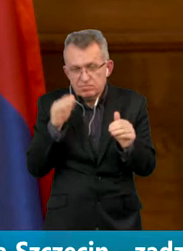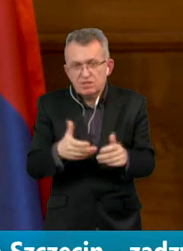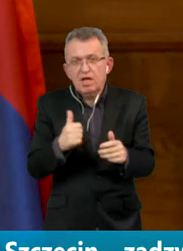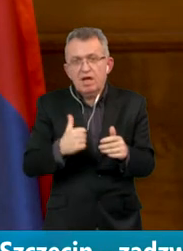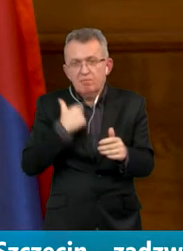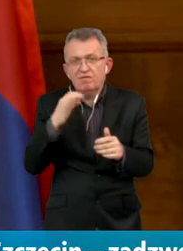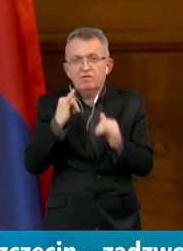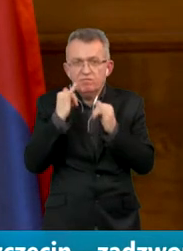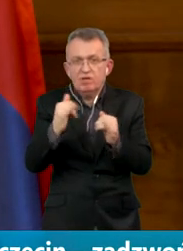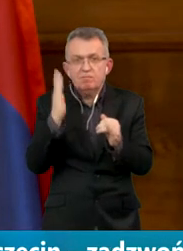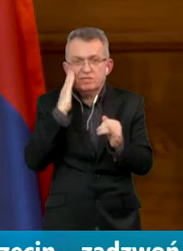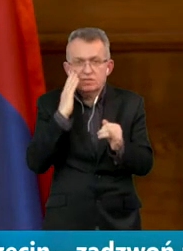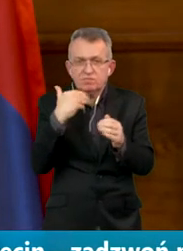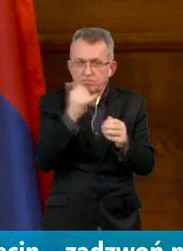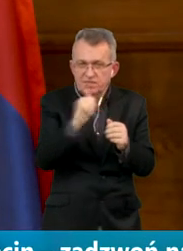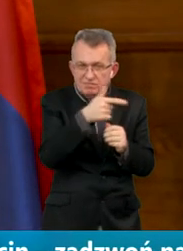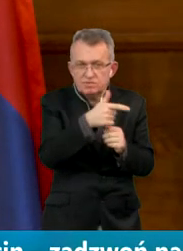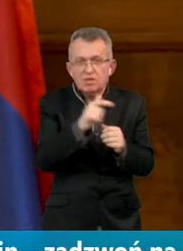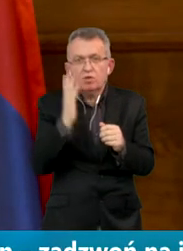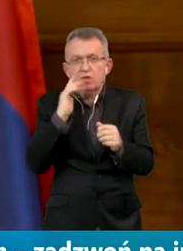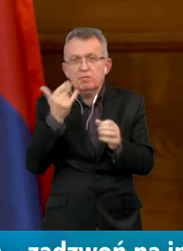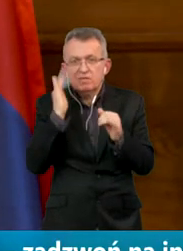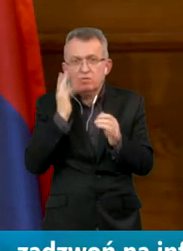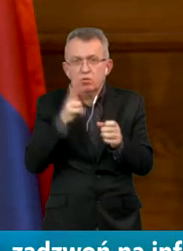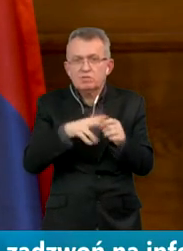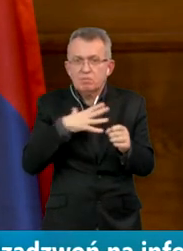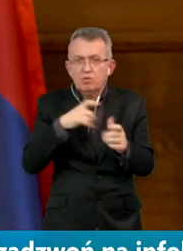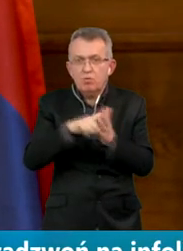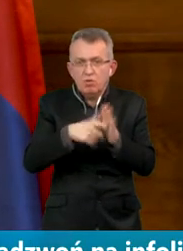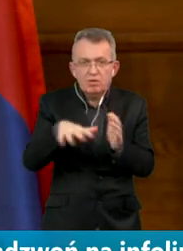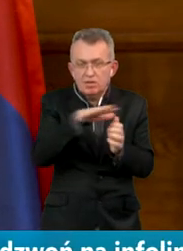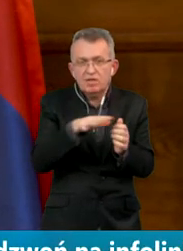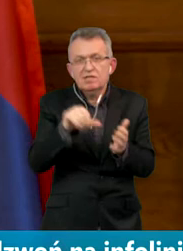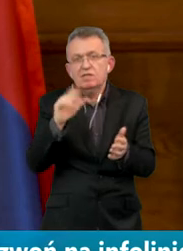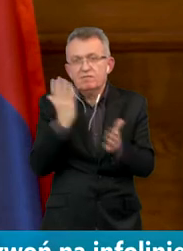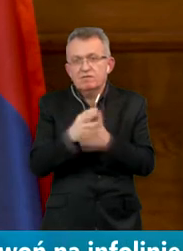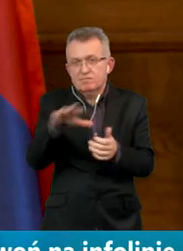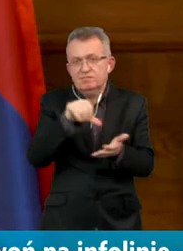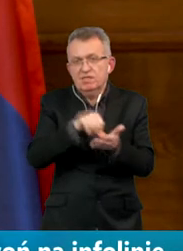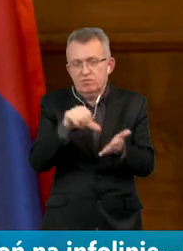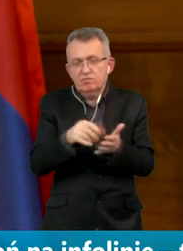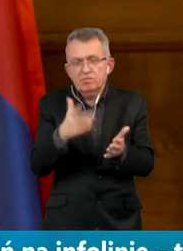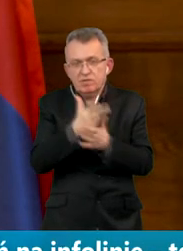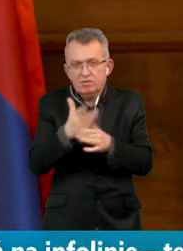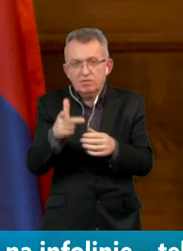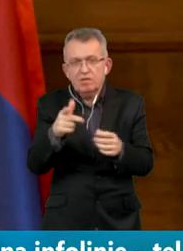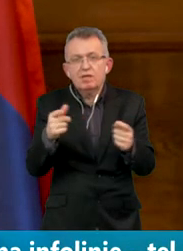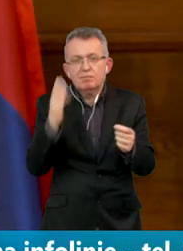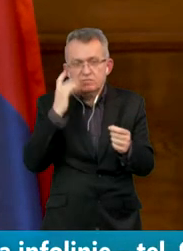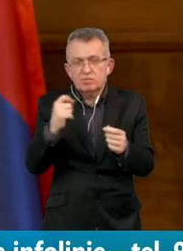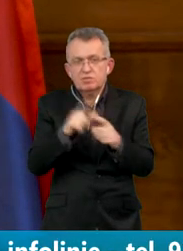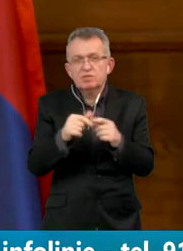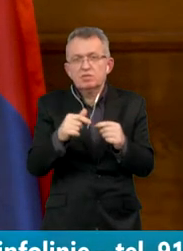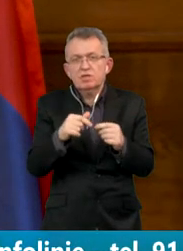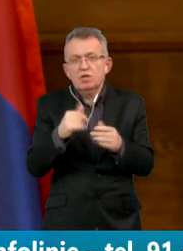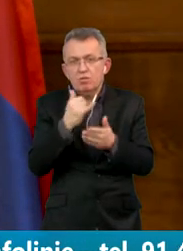pewnych przywilejów dla mieszkańców, szczególnie tych mieszkańców, którzy mają swoje lokale w strefie płatnego postoju, bo tutaj też przypomnę, że